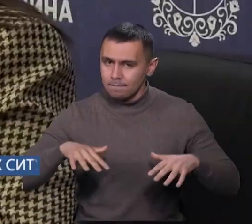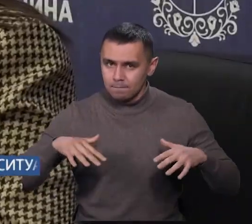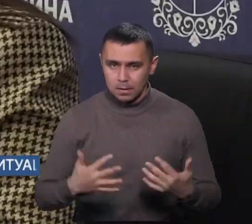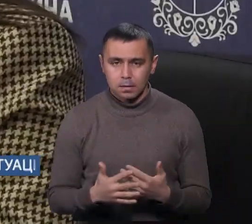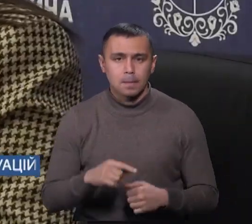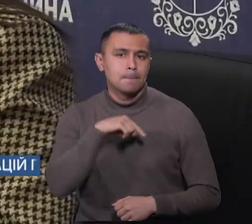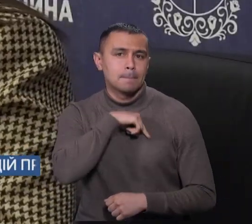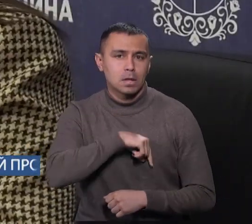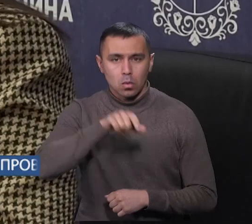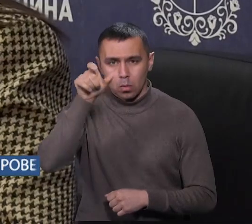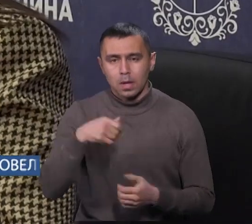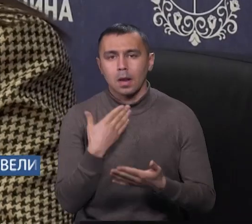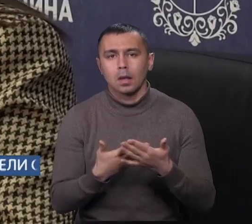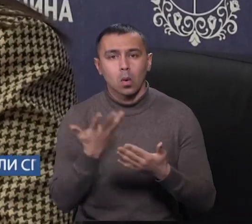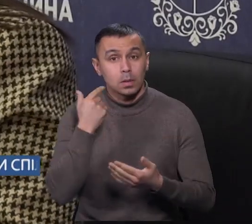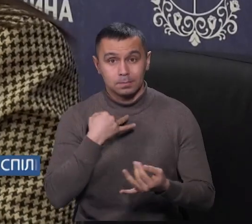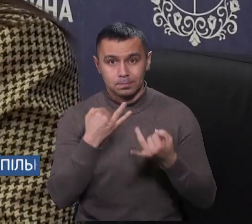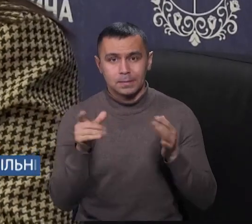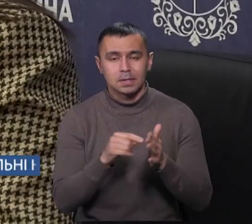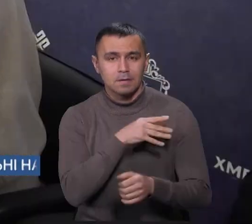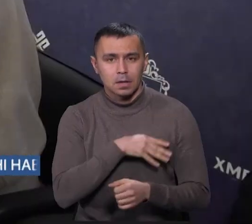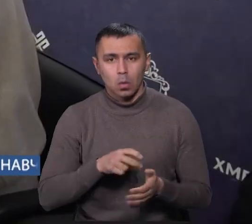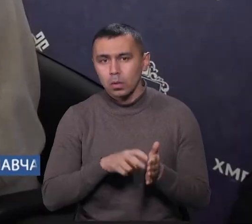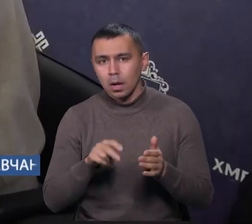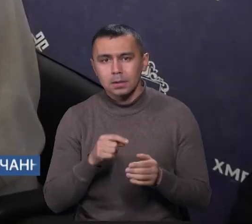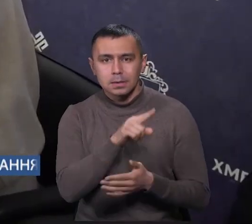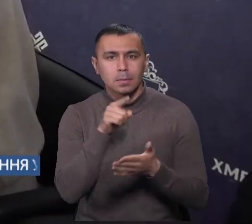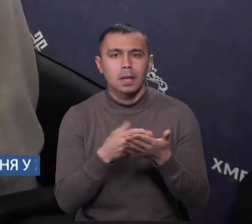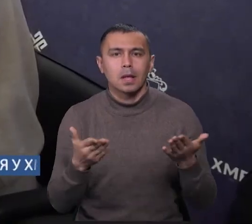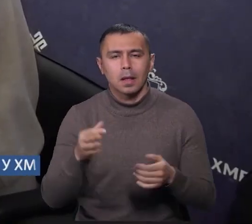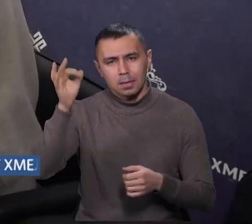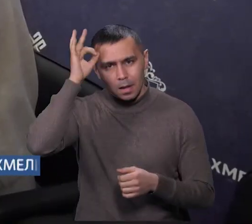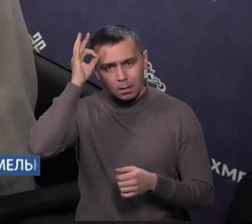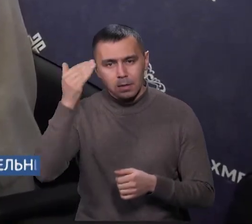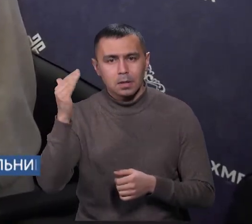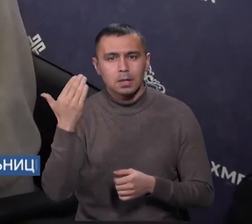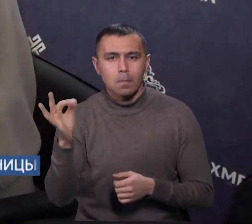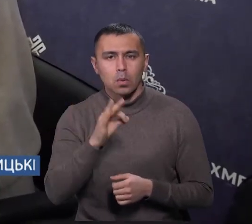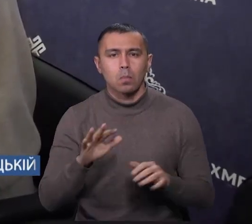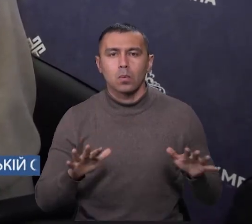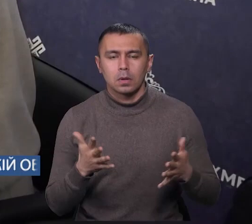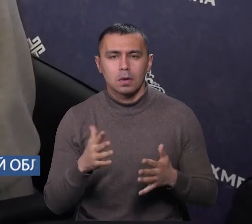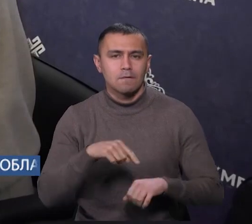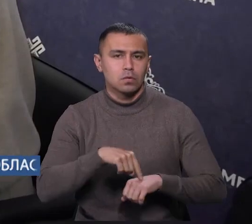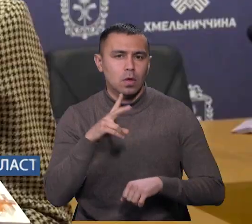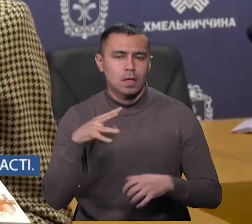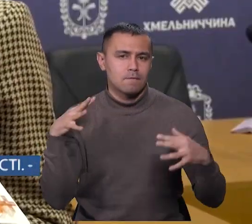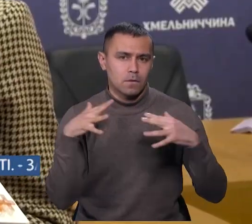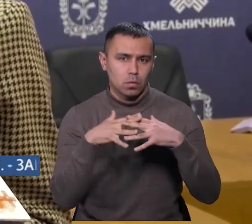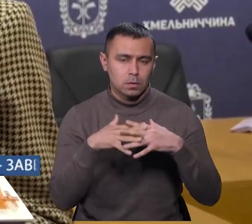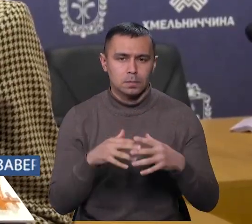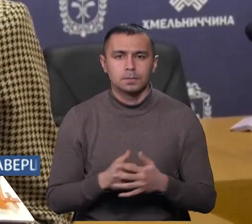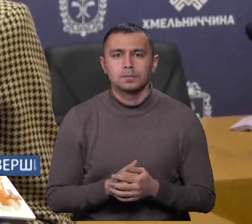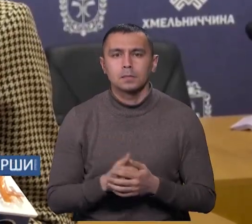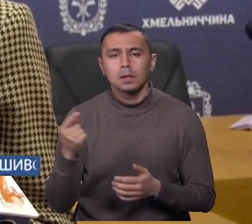Тож психологиня радить при спілкуванні з ветеранами уникати запитань, які б нагадували їм про події, пережиті на фронті. Ти